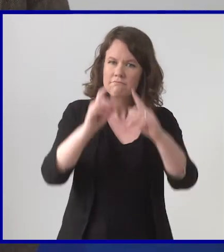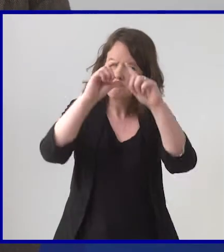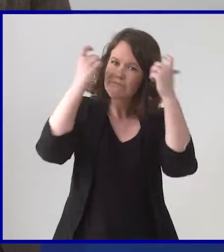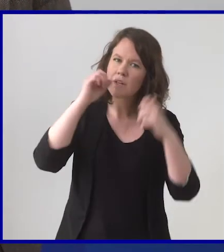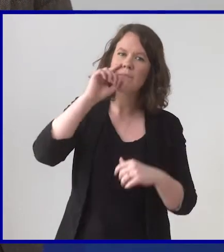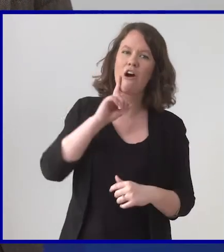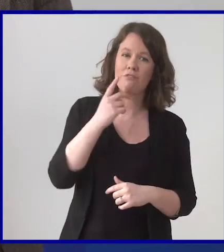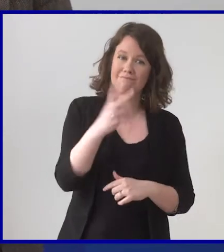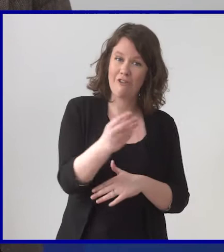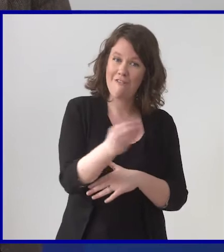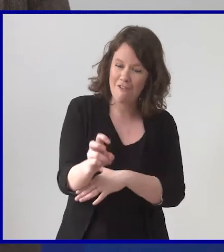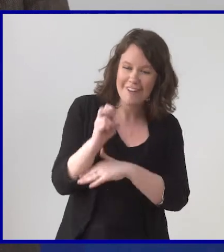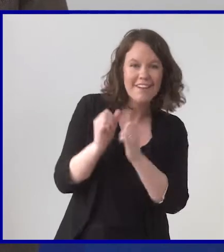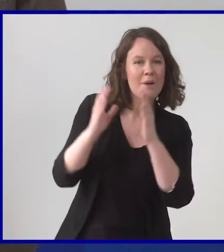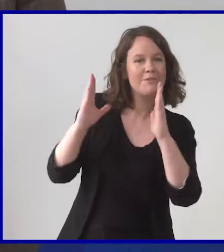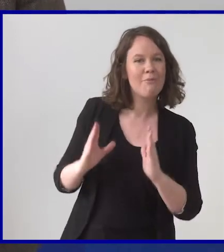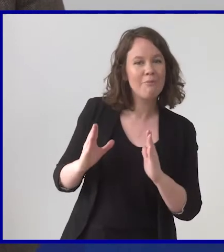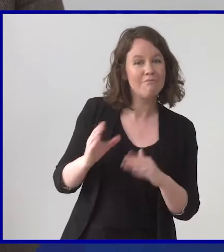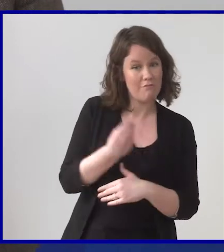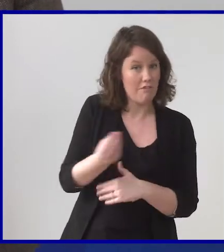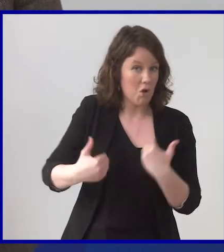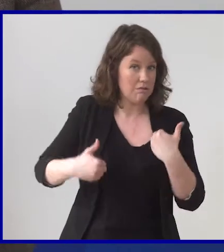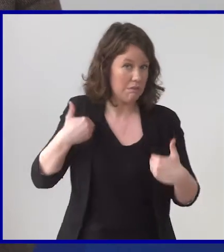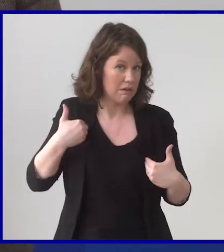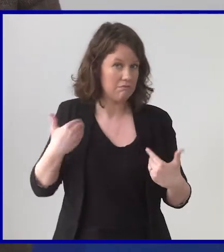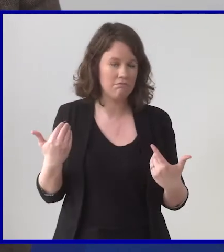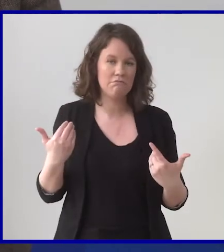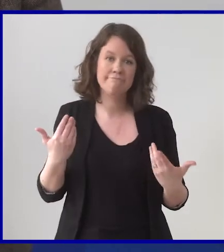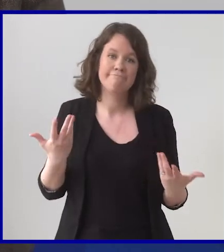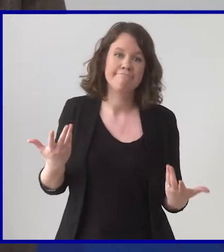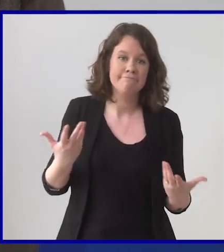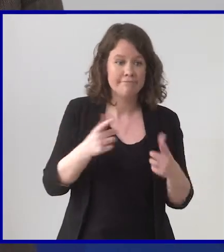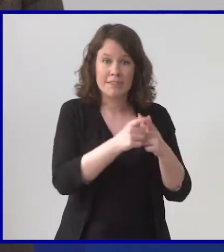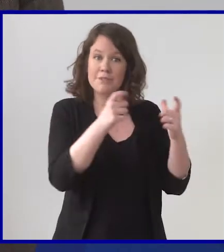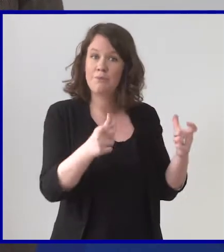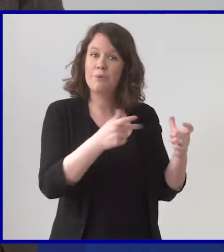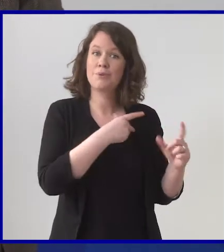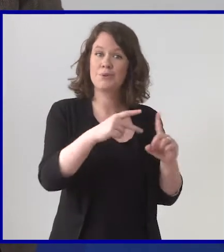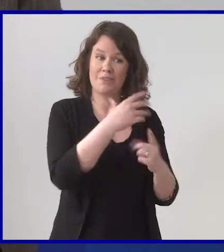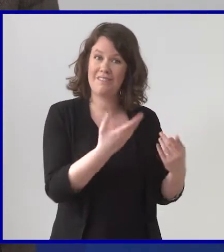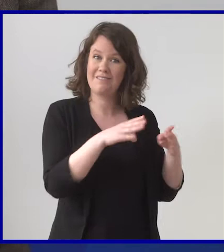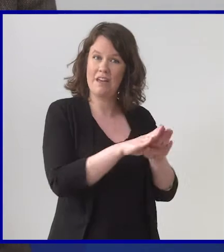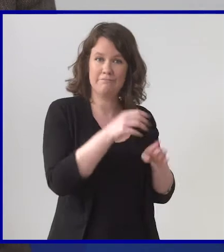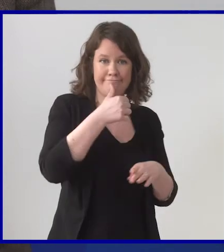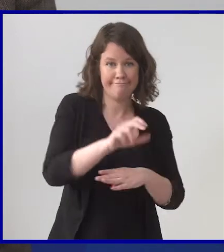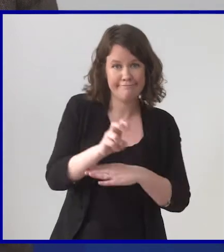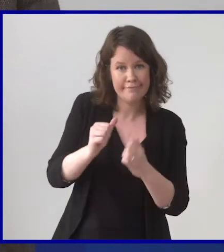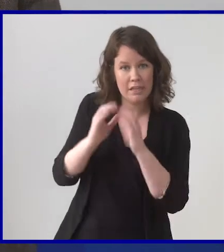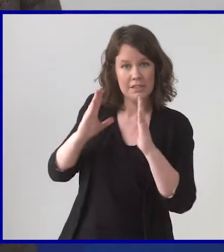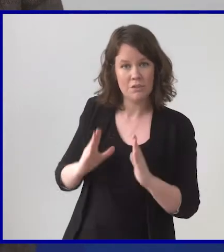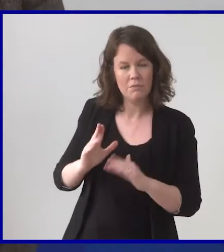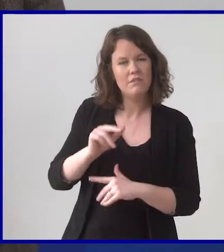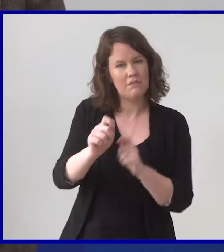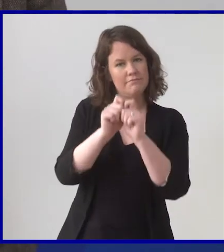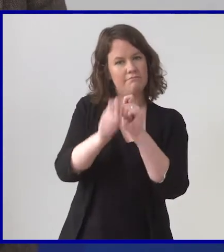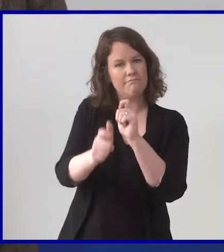Si, en tant que parent, vous êtes amené à garder votre enfant handicapé à domicile parce que votre établissement a fermé,